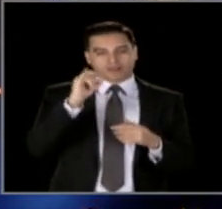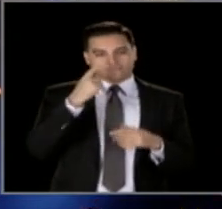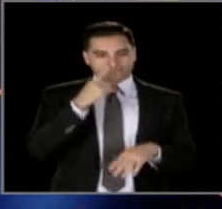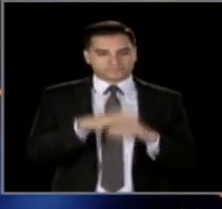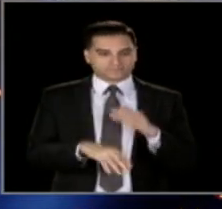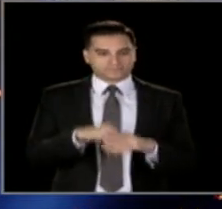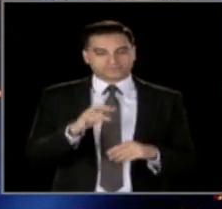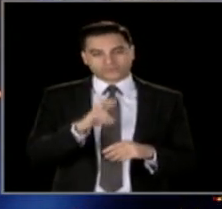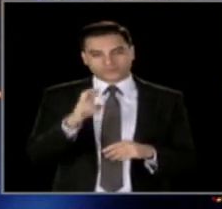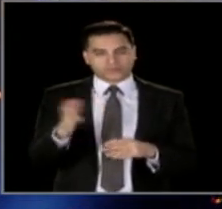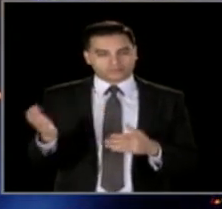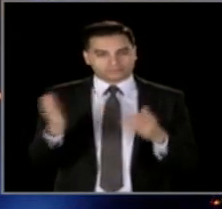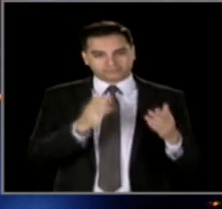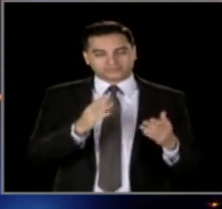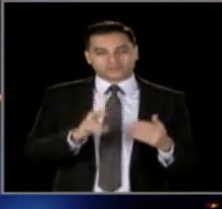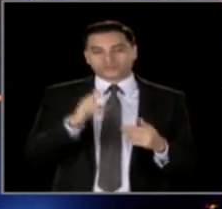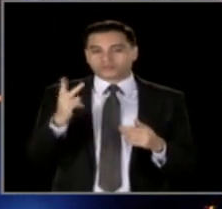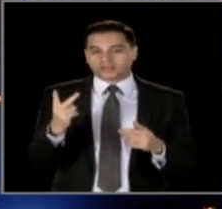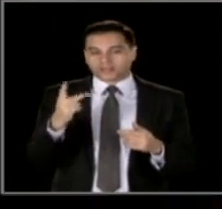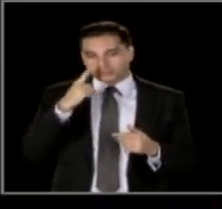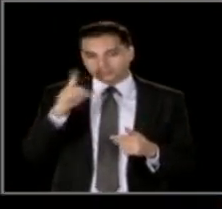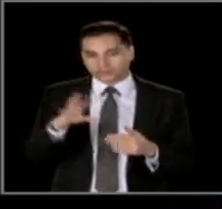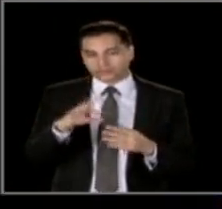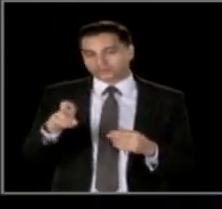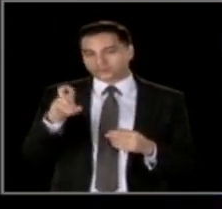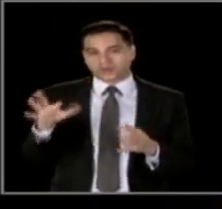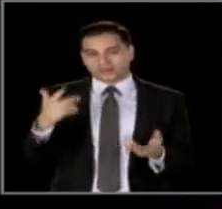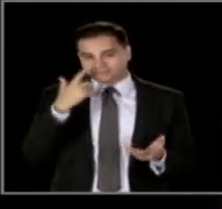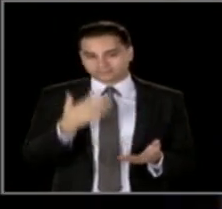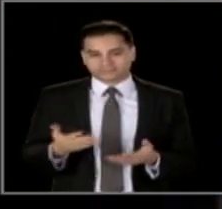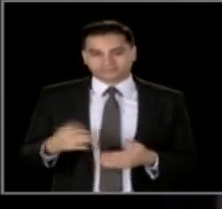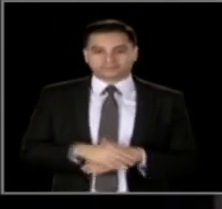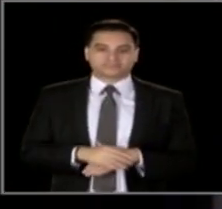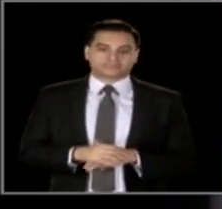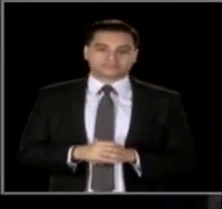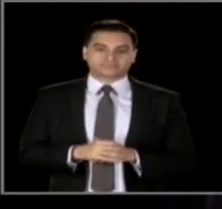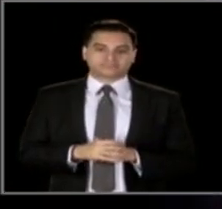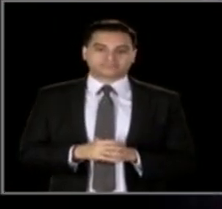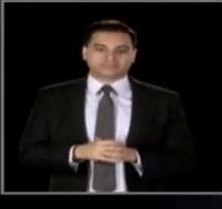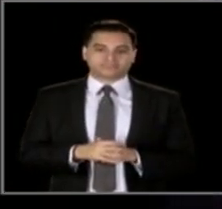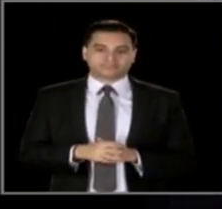هشام، والسؤال الثاني وهنشوف موضوع السؤال ايه.